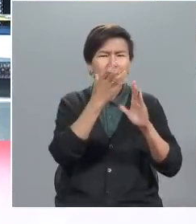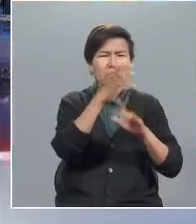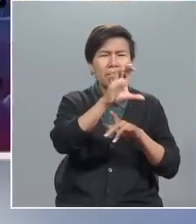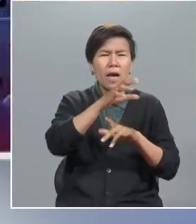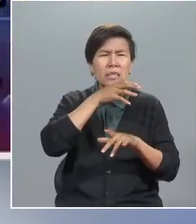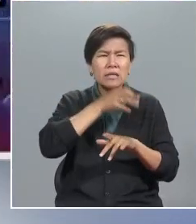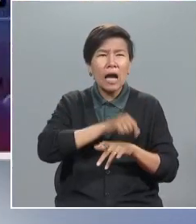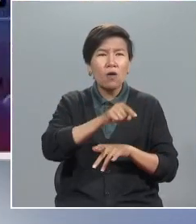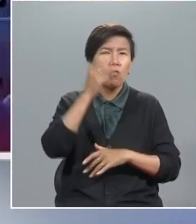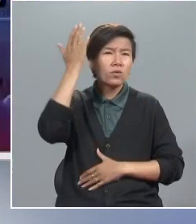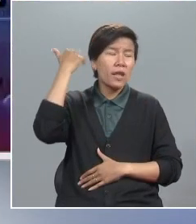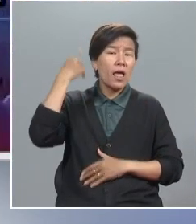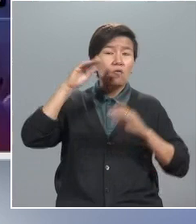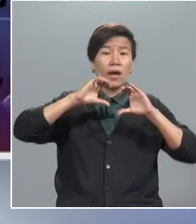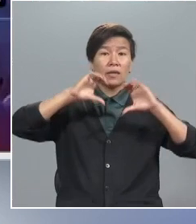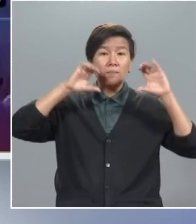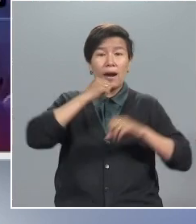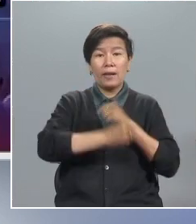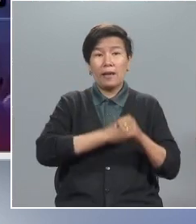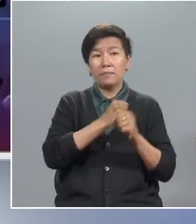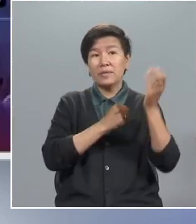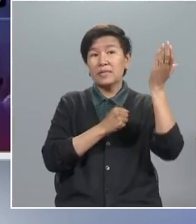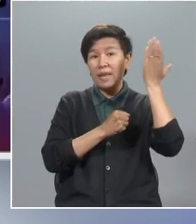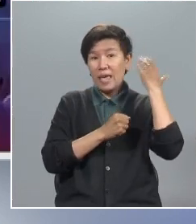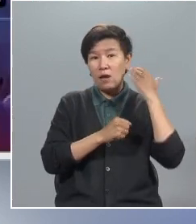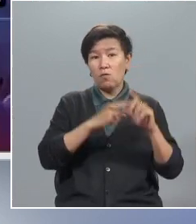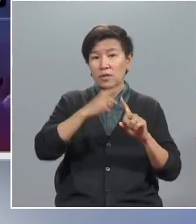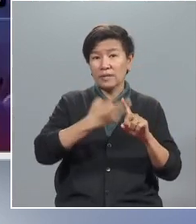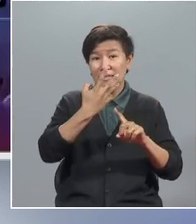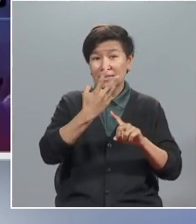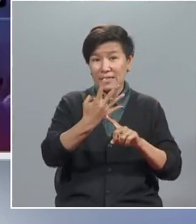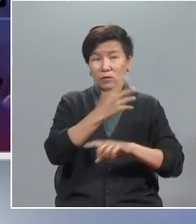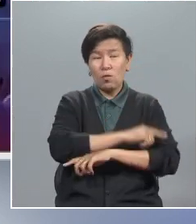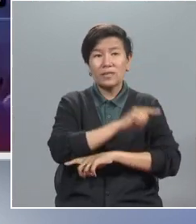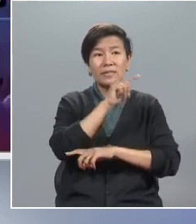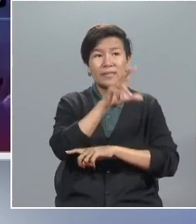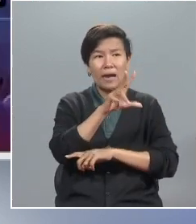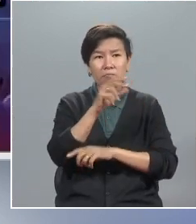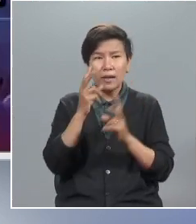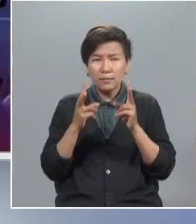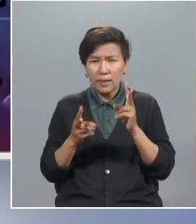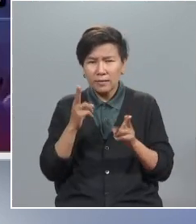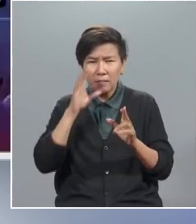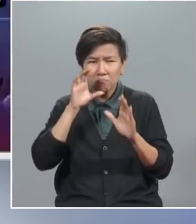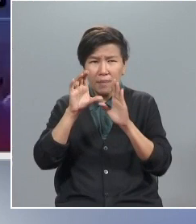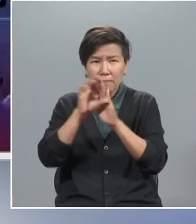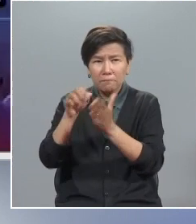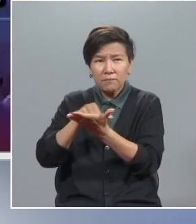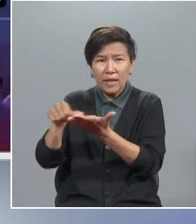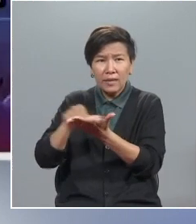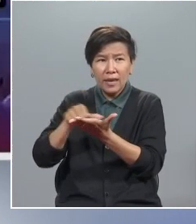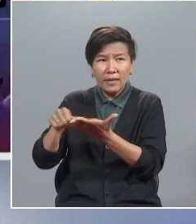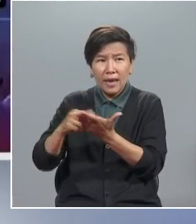ที่ทางรัฐบาลประกาศเคอร์ฟิวเมื่อปีที่แล้วค่ะ 3เมษายนมาตัดต่อแล้วก็มาแก้ไขวันที่เป็น